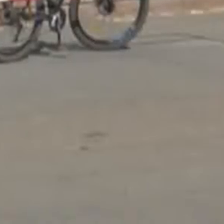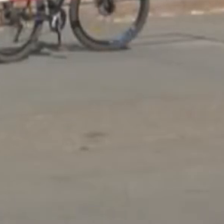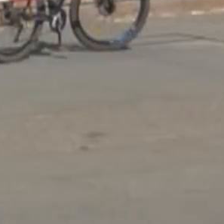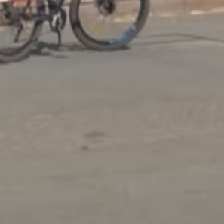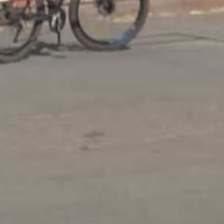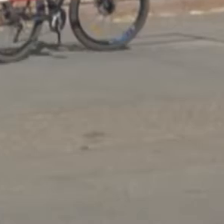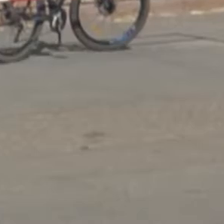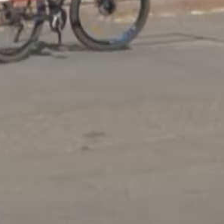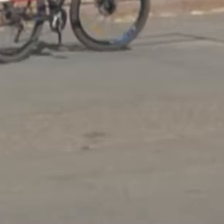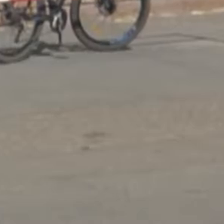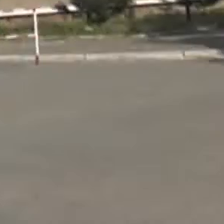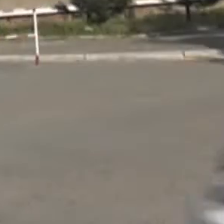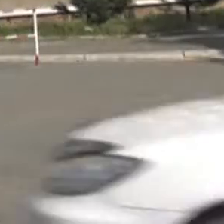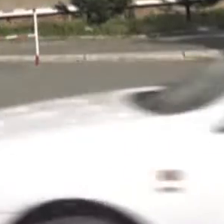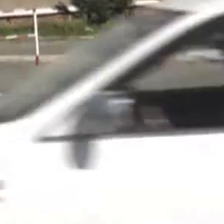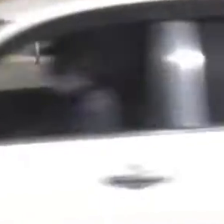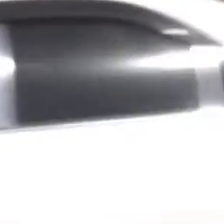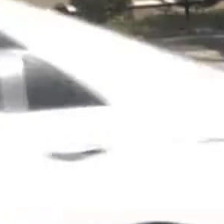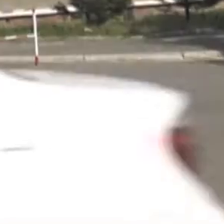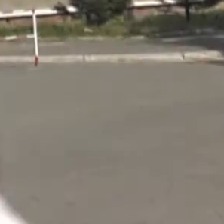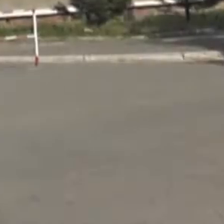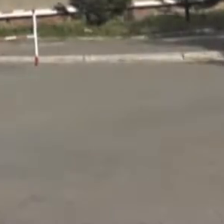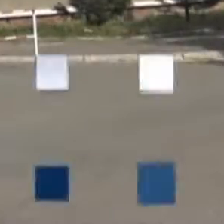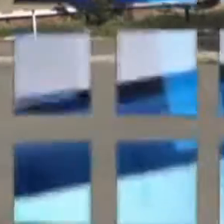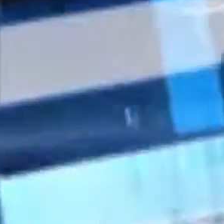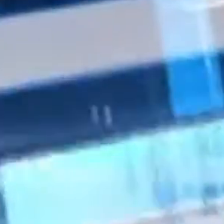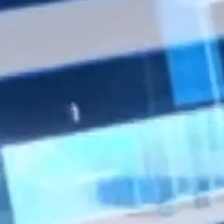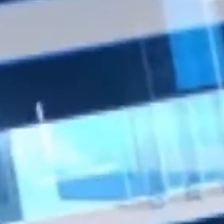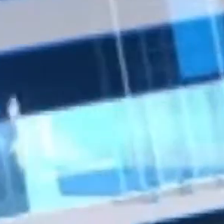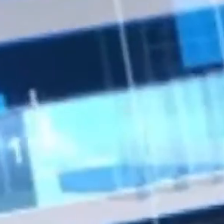готовится к реализации новая программа 5-10-20.